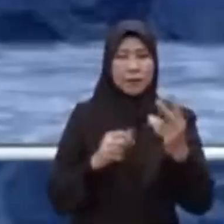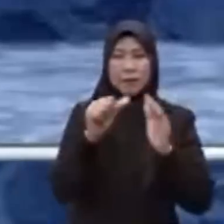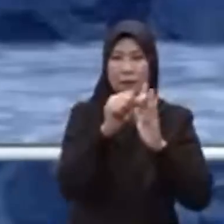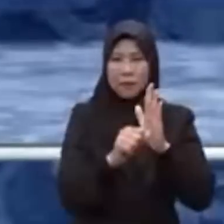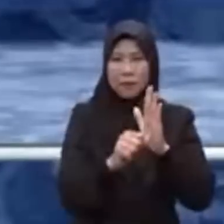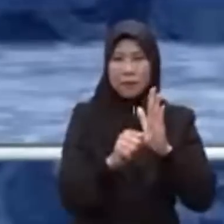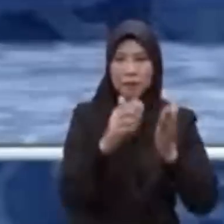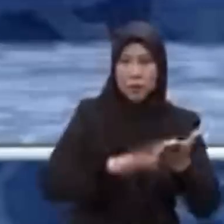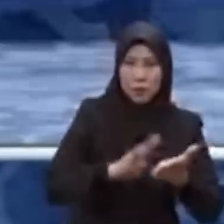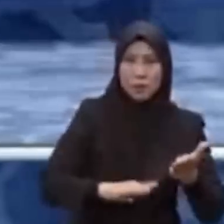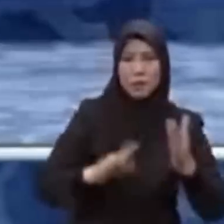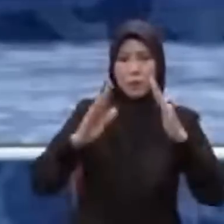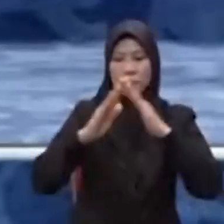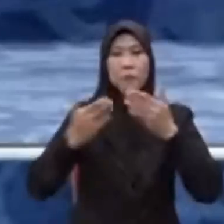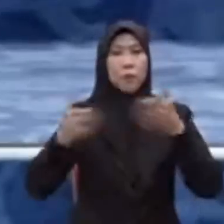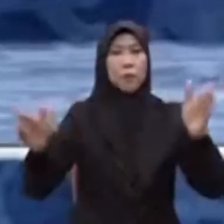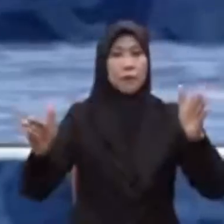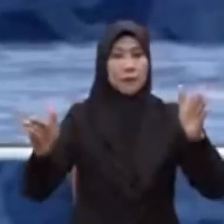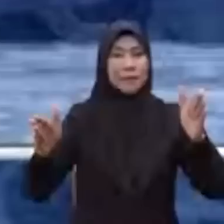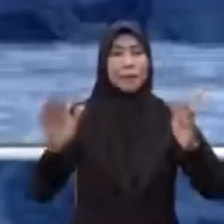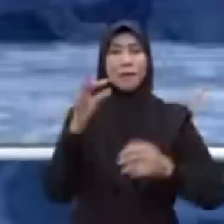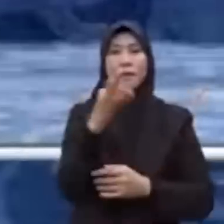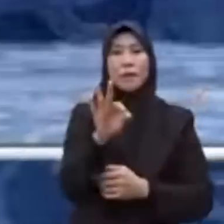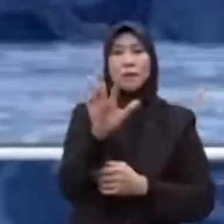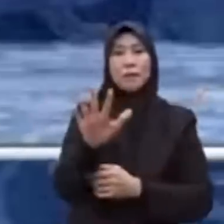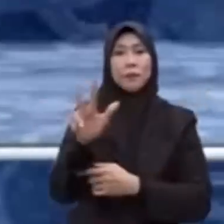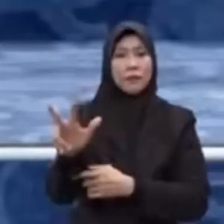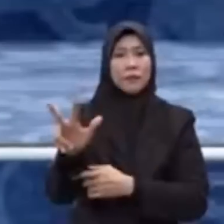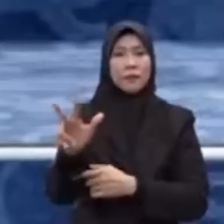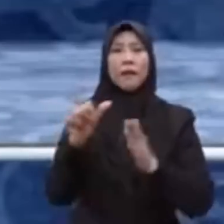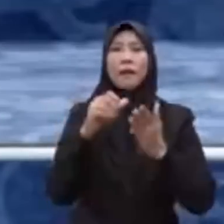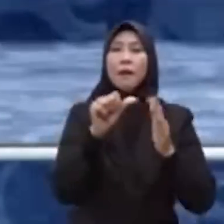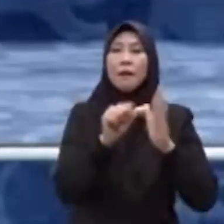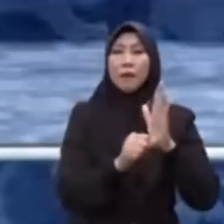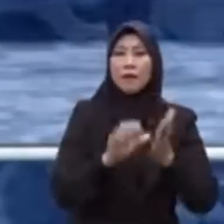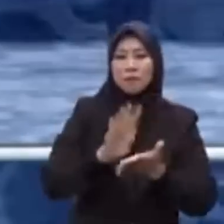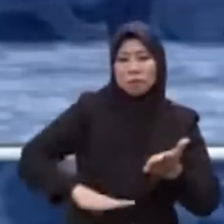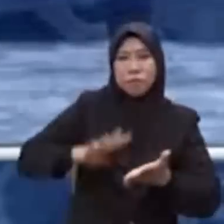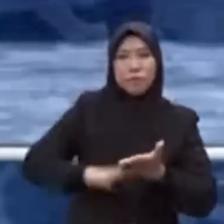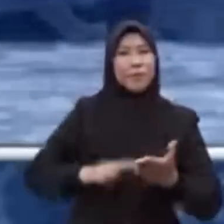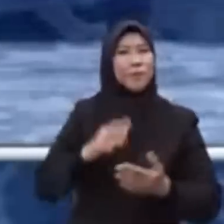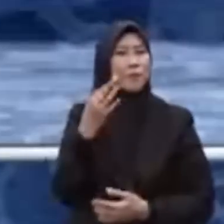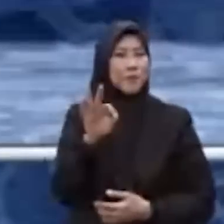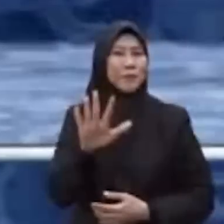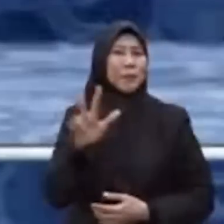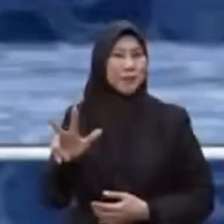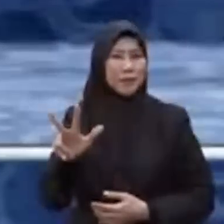judi atau rumah Judika 1953 atau pertaruhan 1993